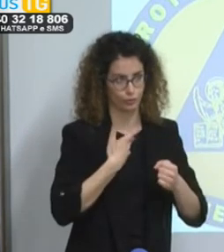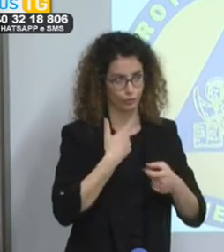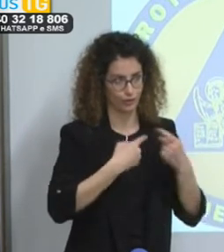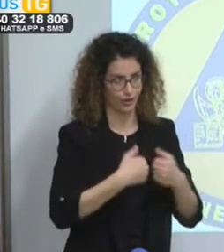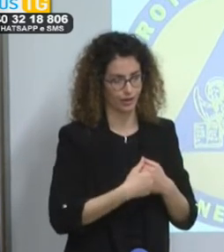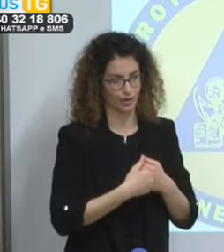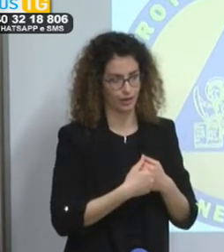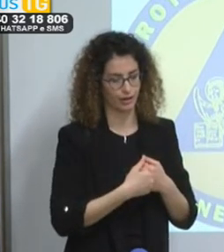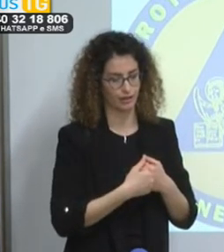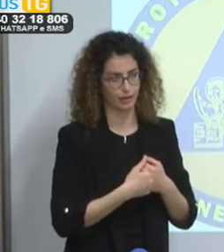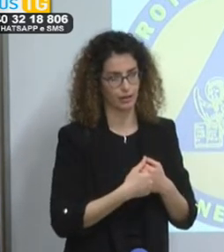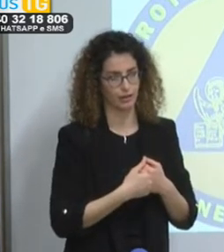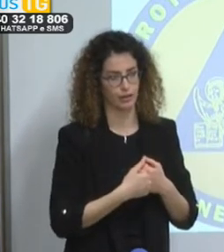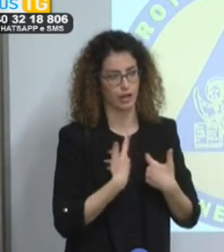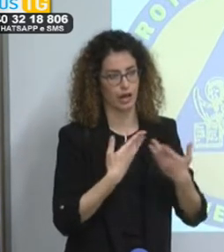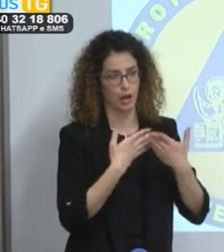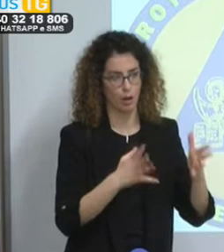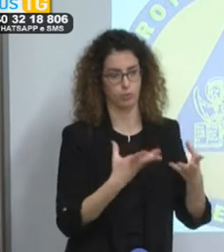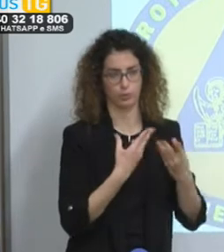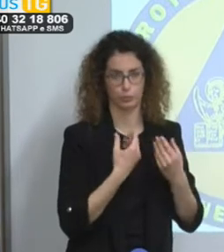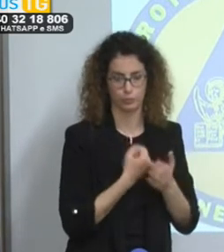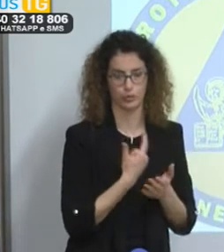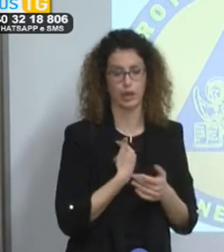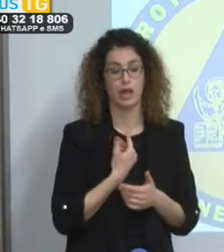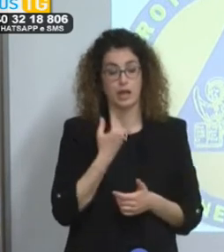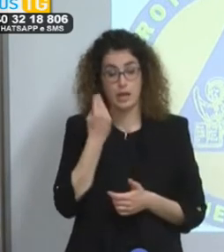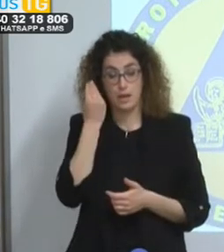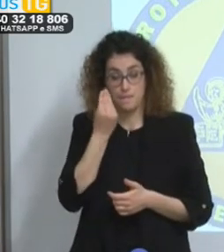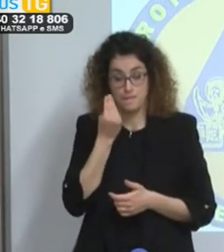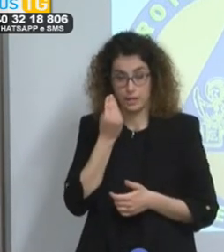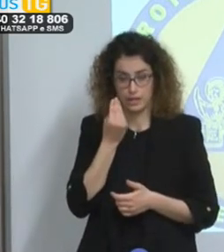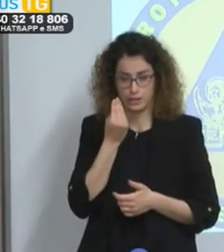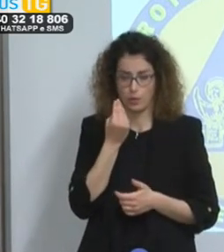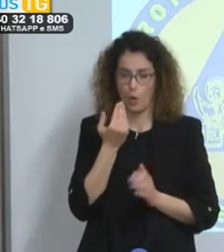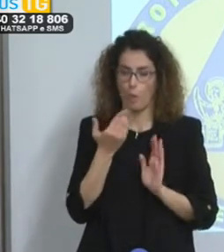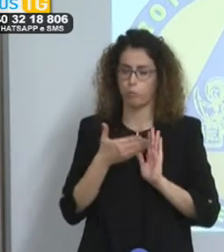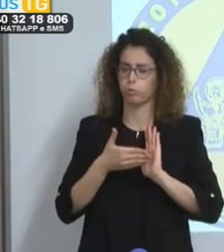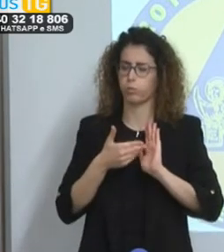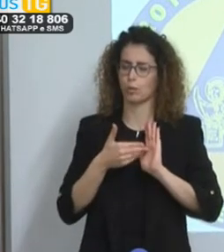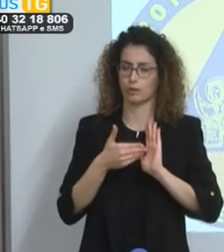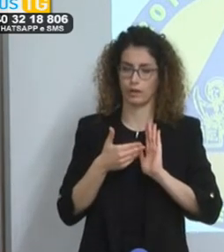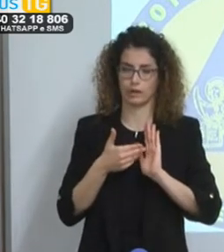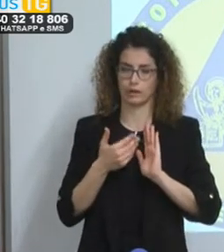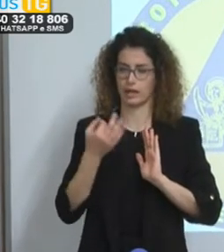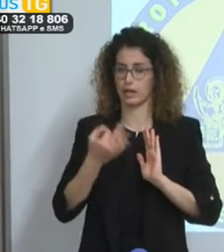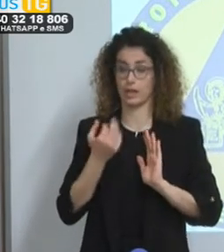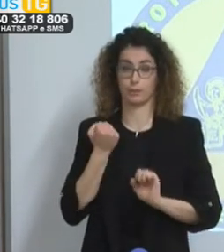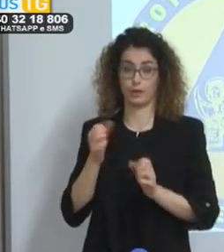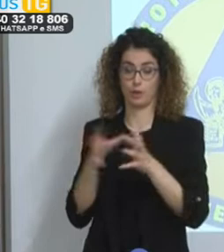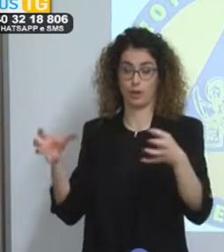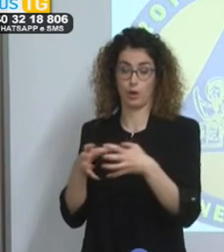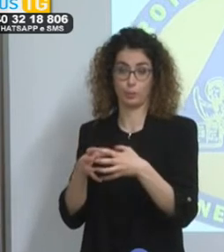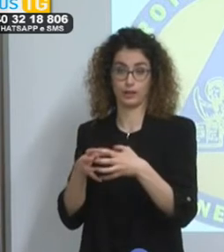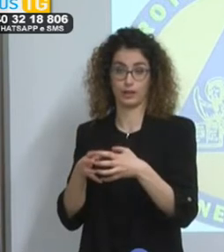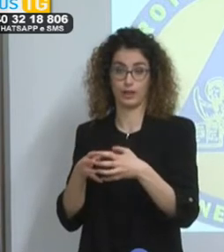siano riaperture molto più sostanziose. Io penso che con prudenza e sempre prevedendo un parere del comitato tecnico